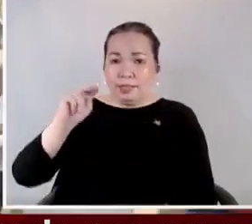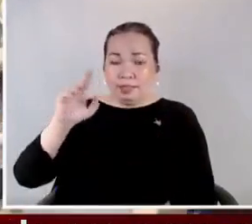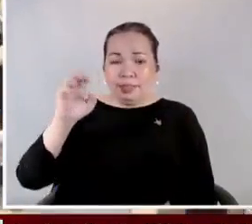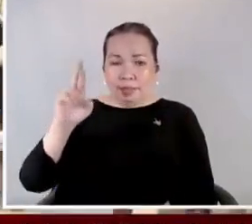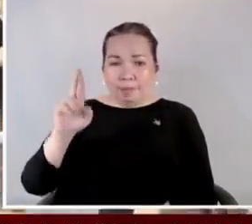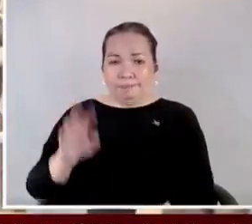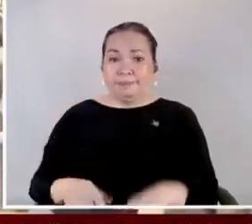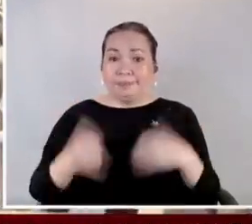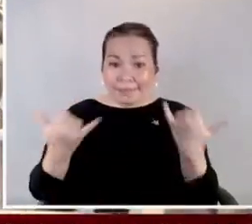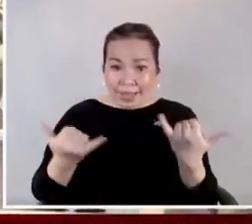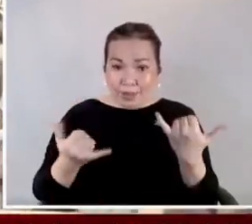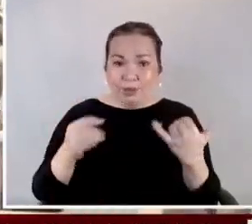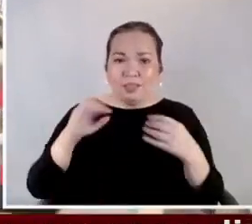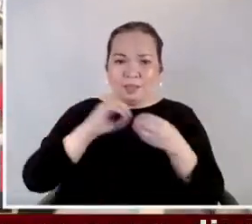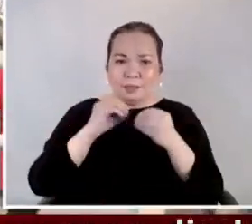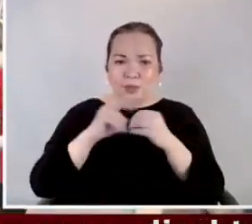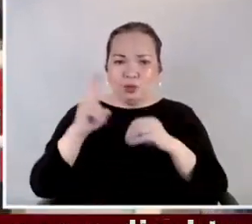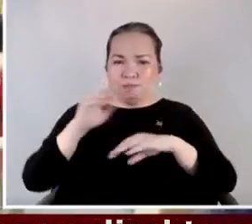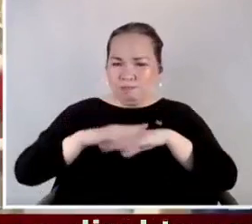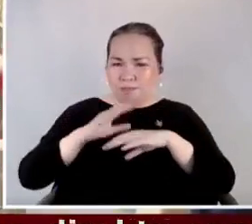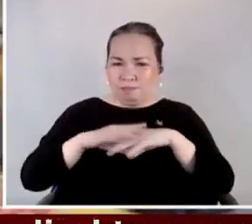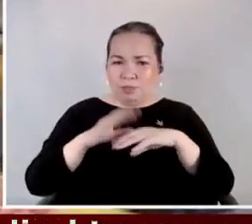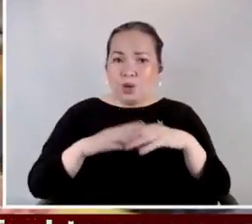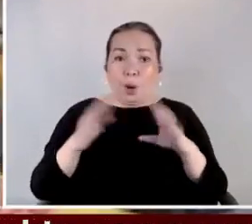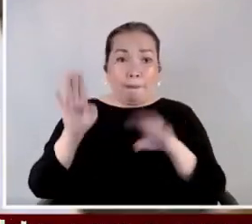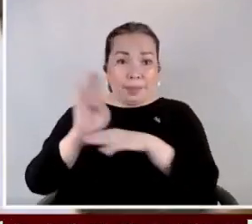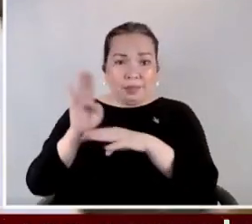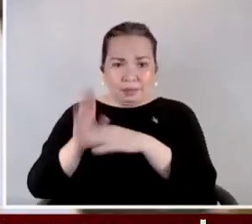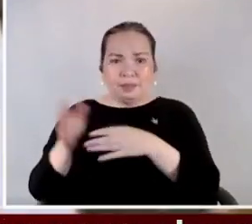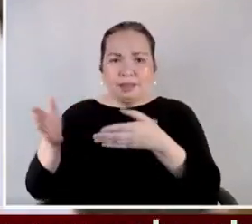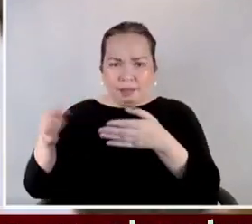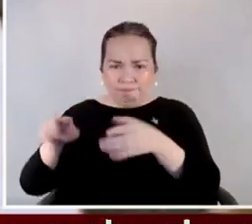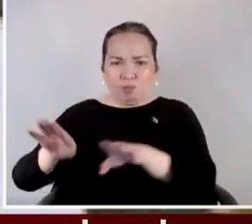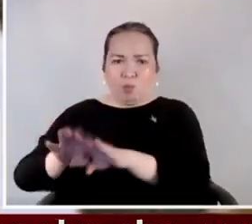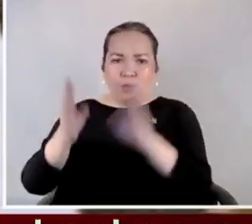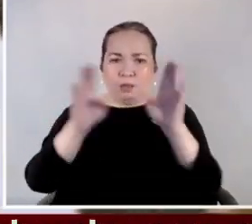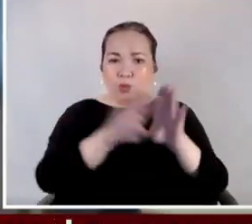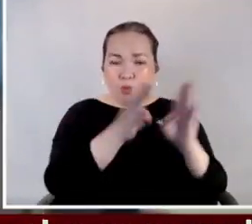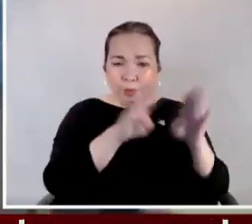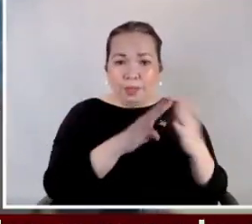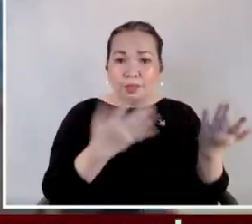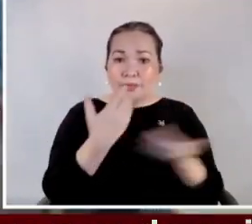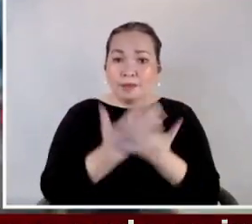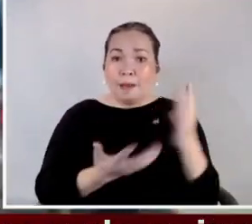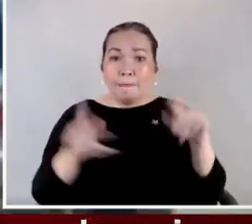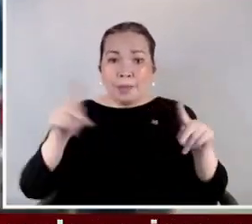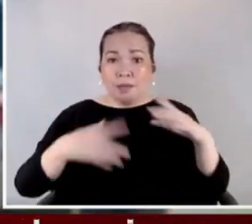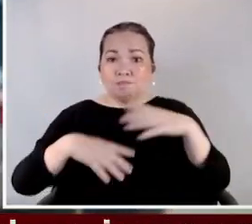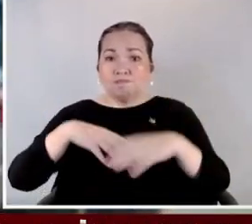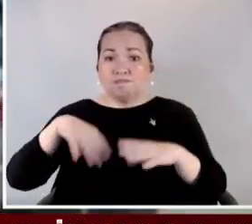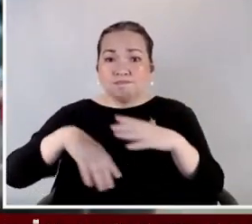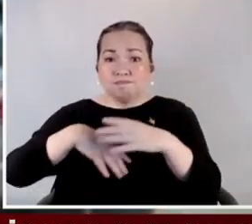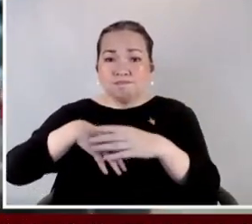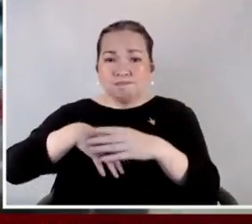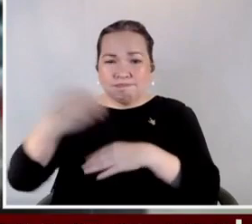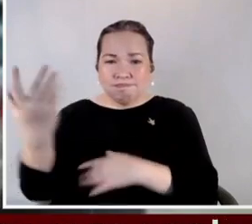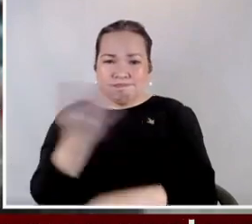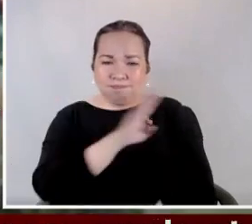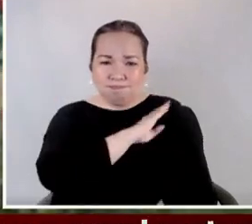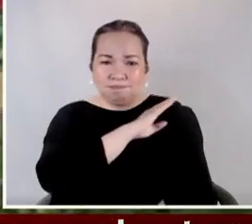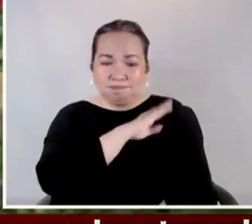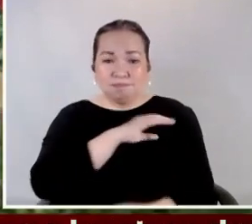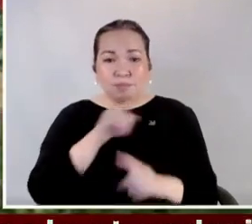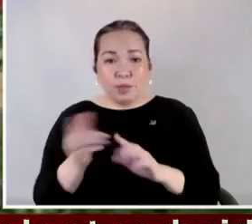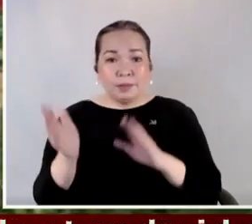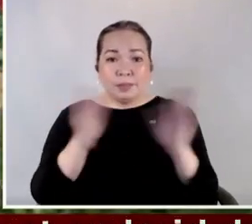Region ngayon. Marami ng mga negosyo ang nagbukas na at marami na rin ang mga customer na lumalabas. Ayon naman sa Cebu Chamber of Commerce and